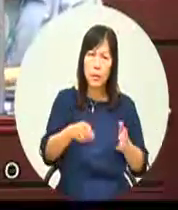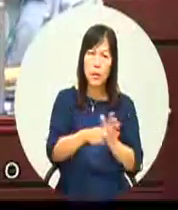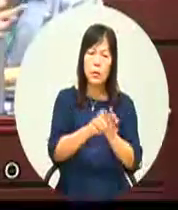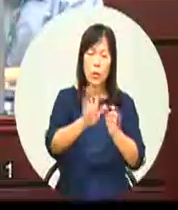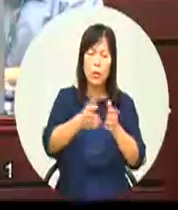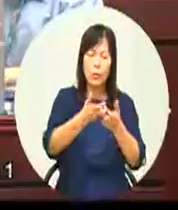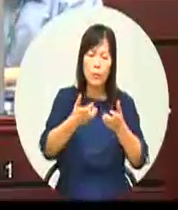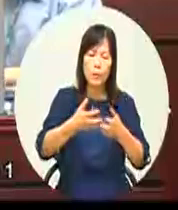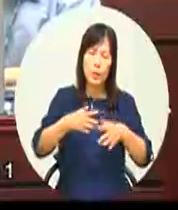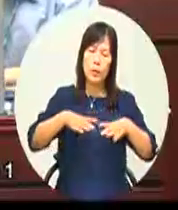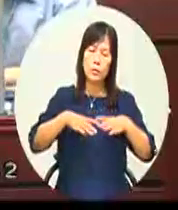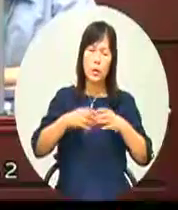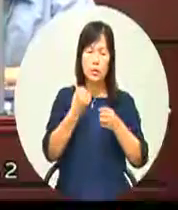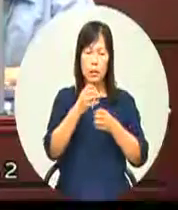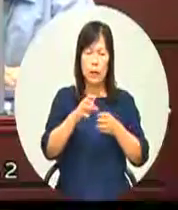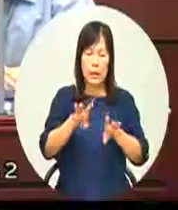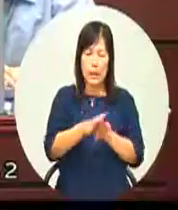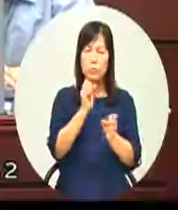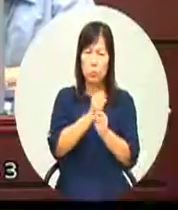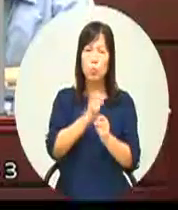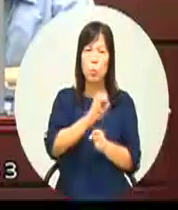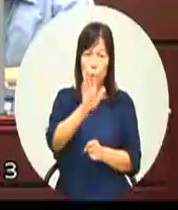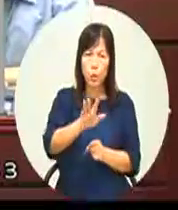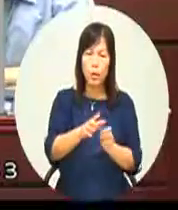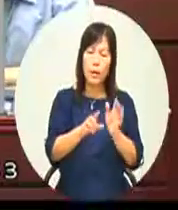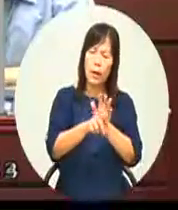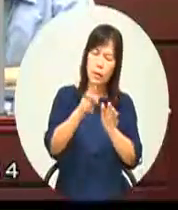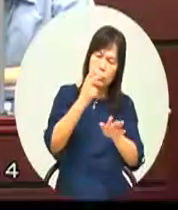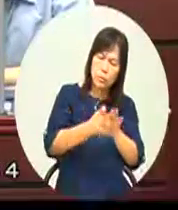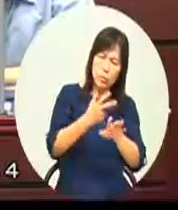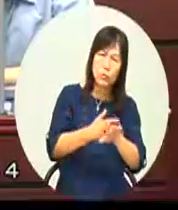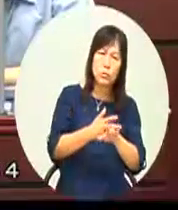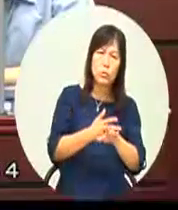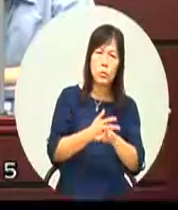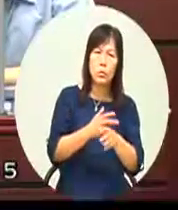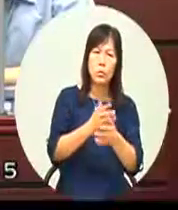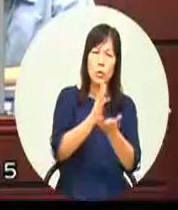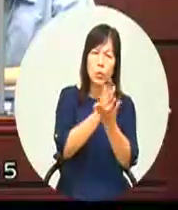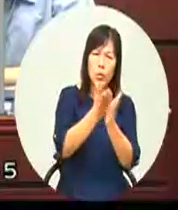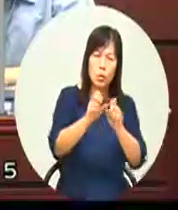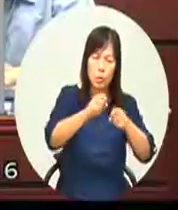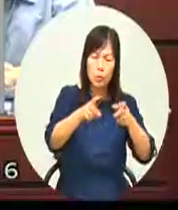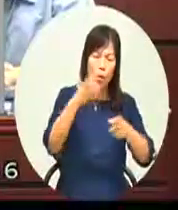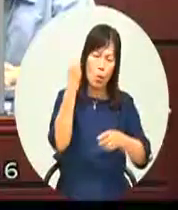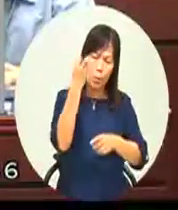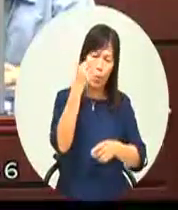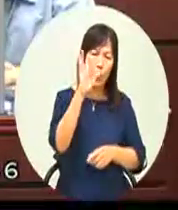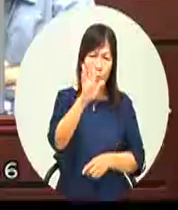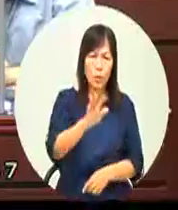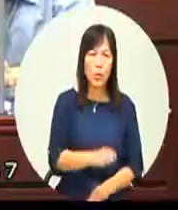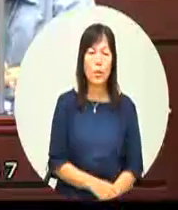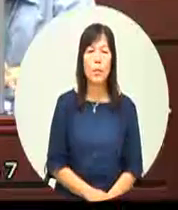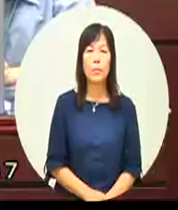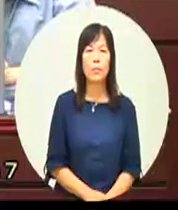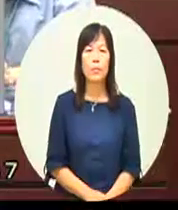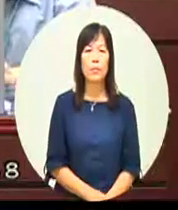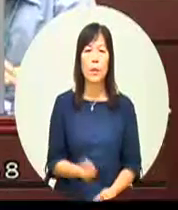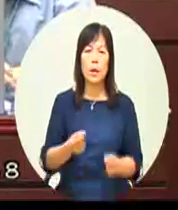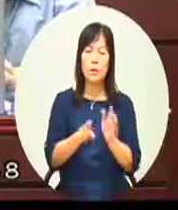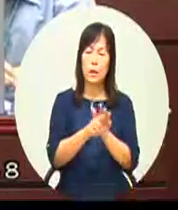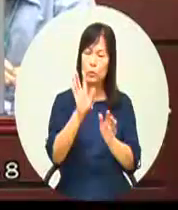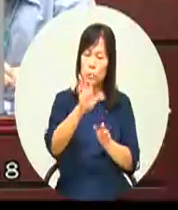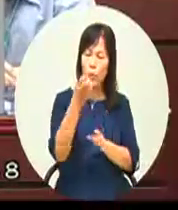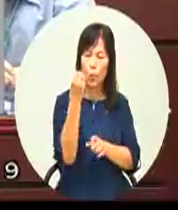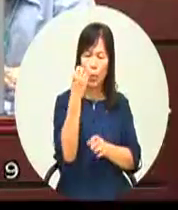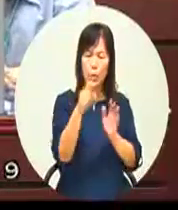享系统在发展当中，那技术上也有很多创新，哦，比如说现在有很创新的